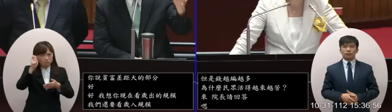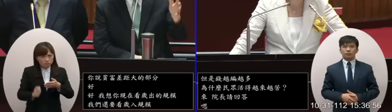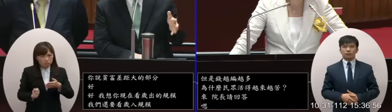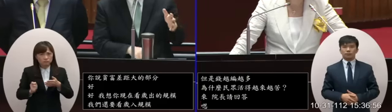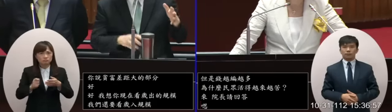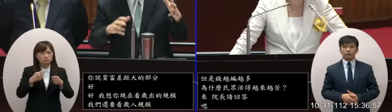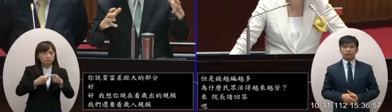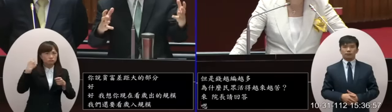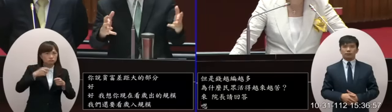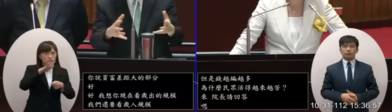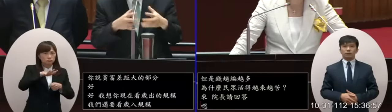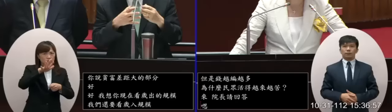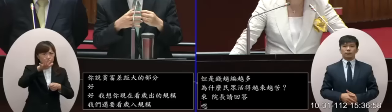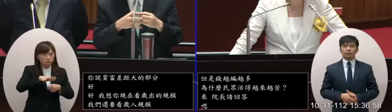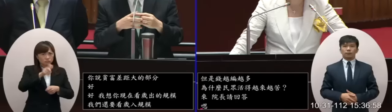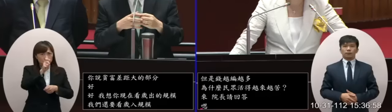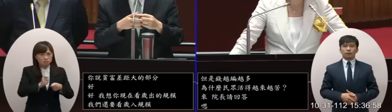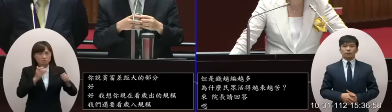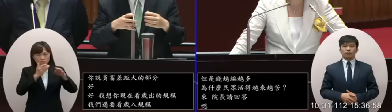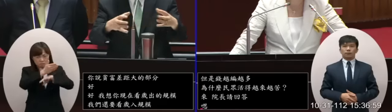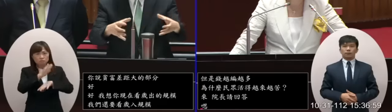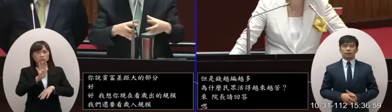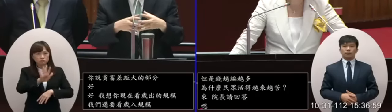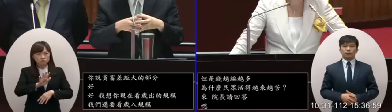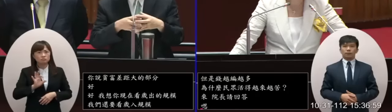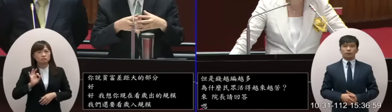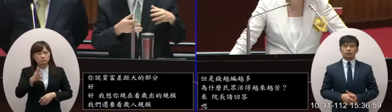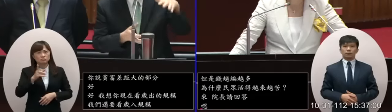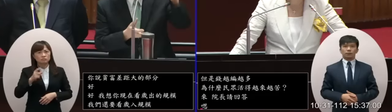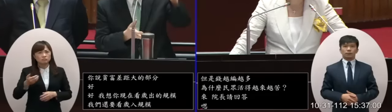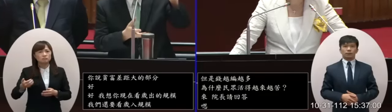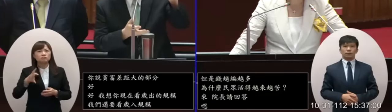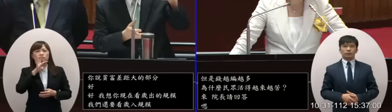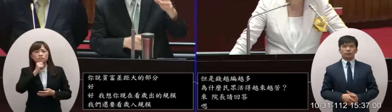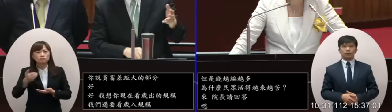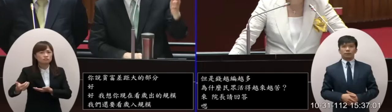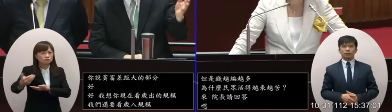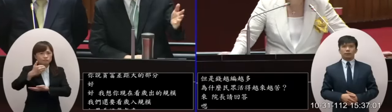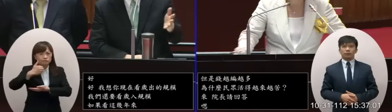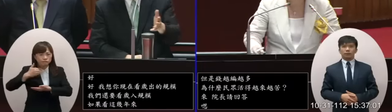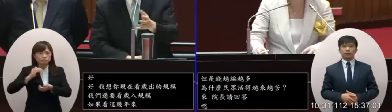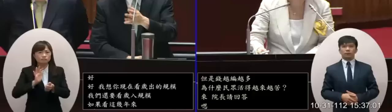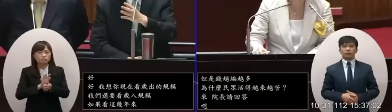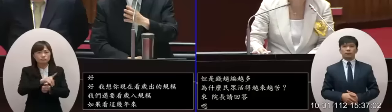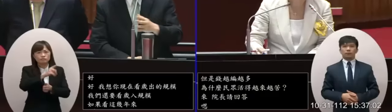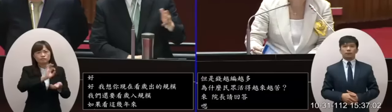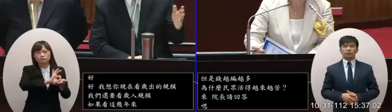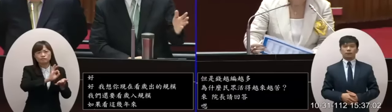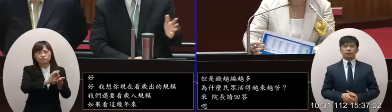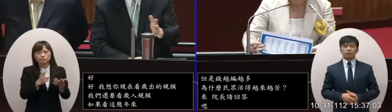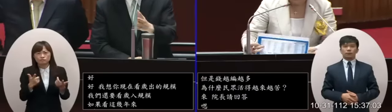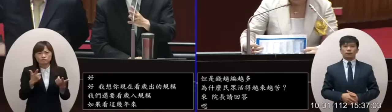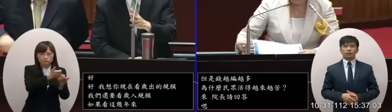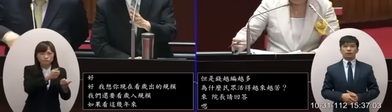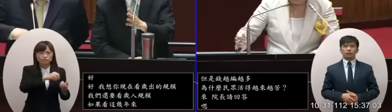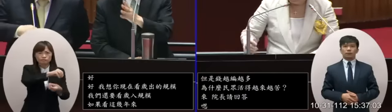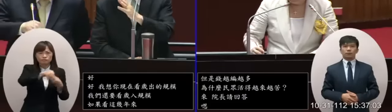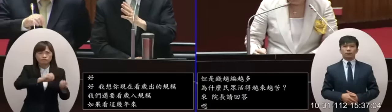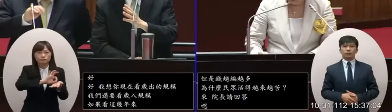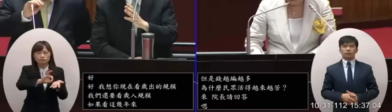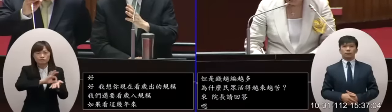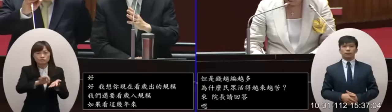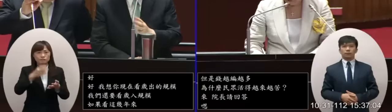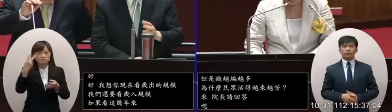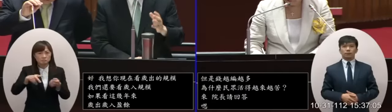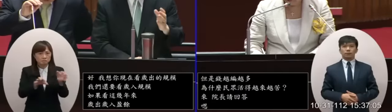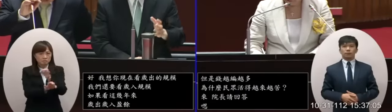税出是因为我们有税入这样的一个支撑的哈，而且我们的经济的成长在前几年都是相